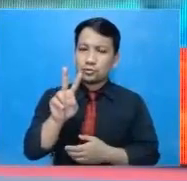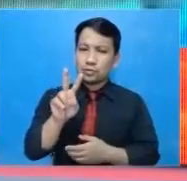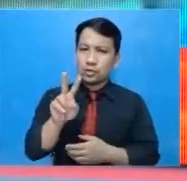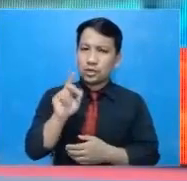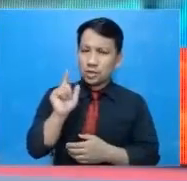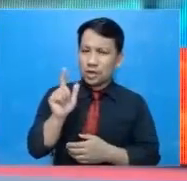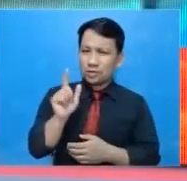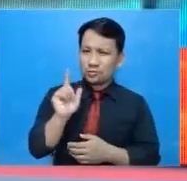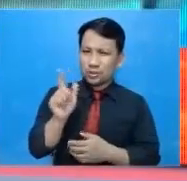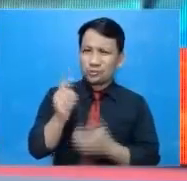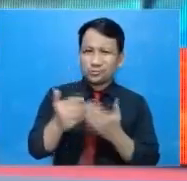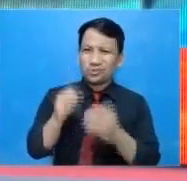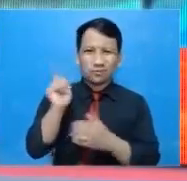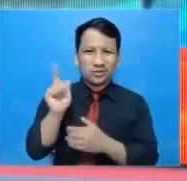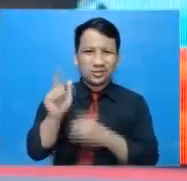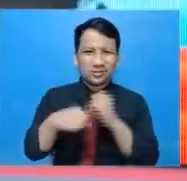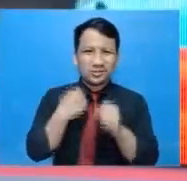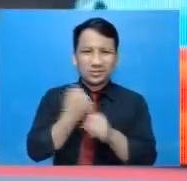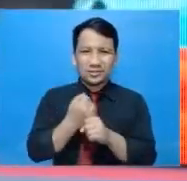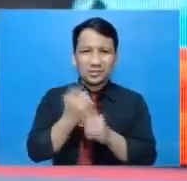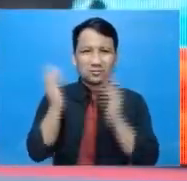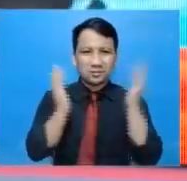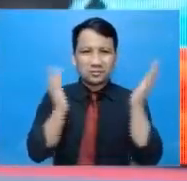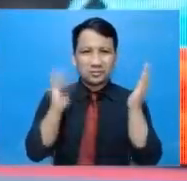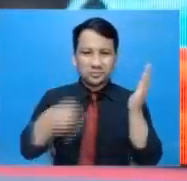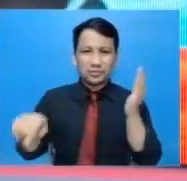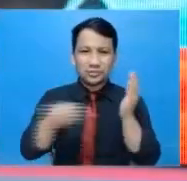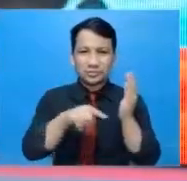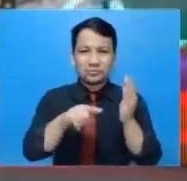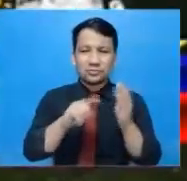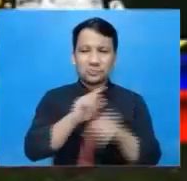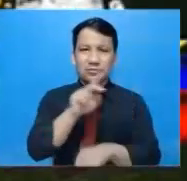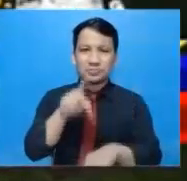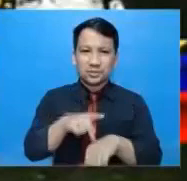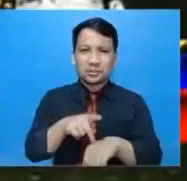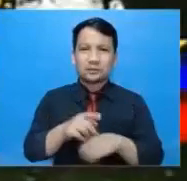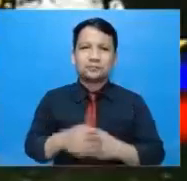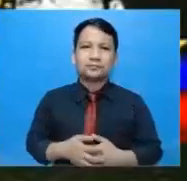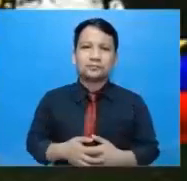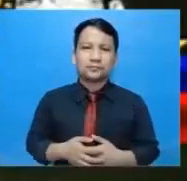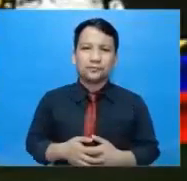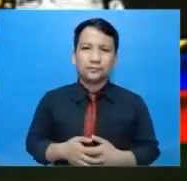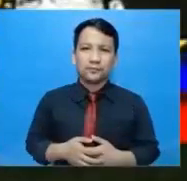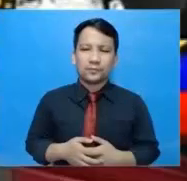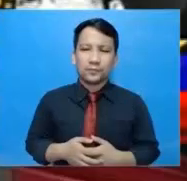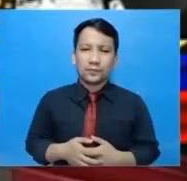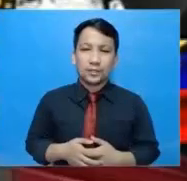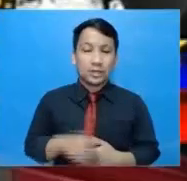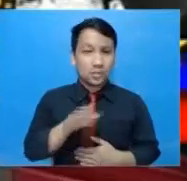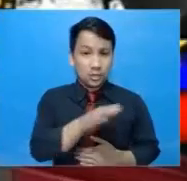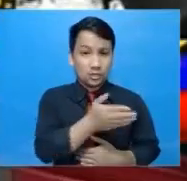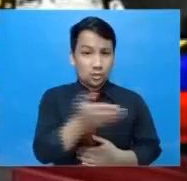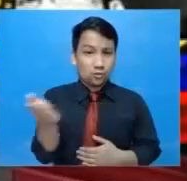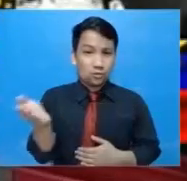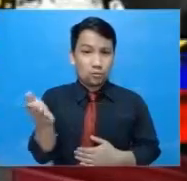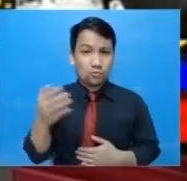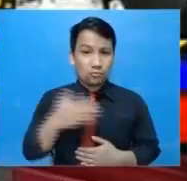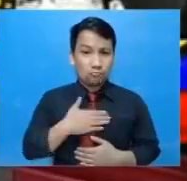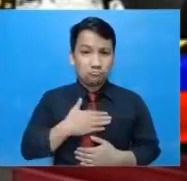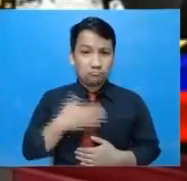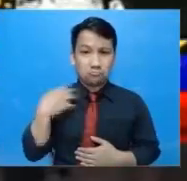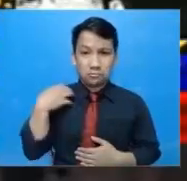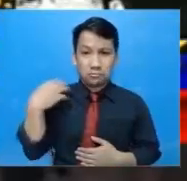bayan. Nasa frontline ng balitang yan, si Maricel Halili. Kayo ang boss ko.